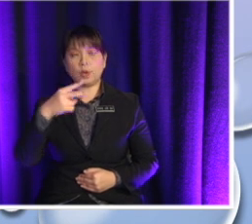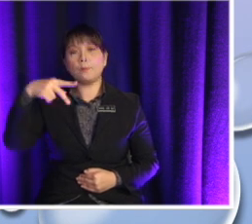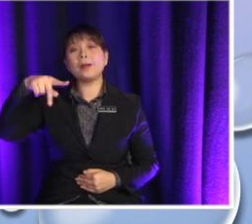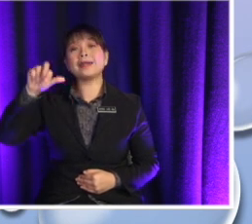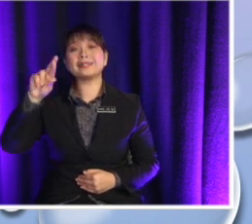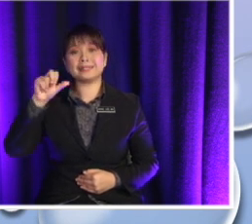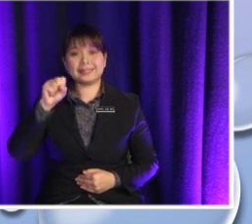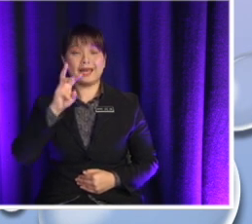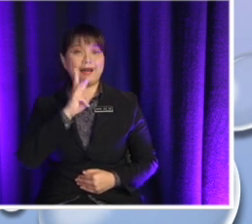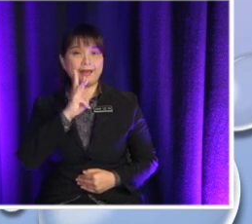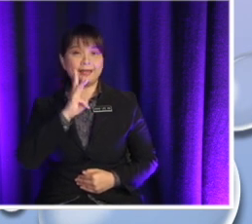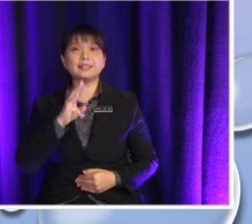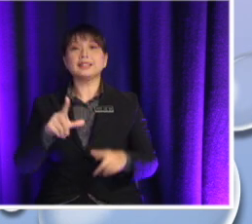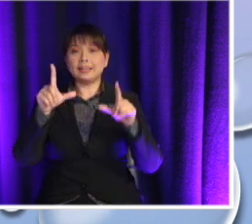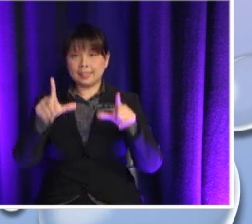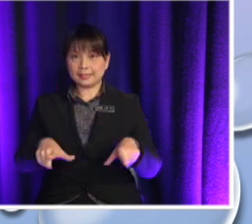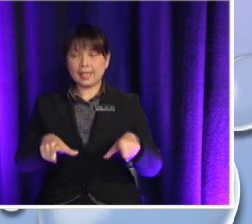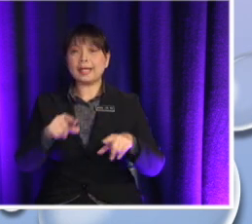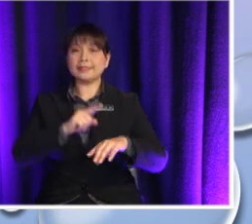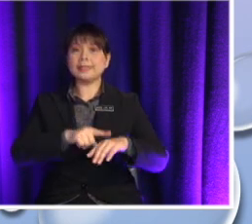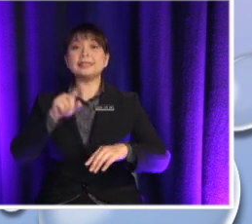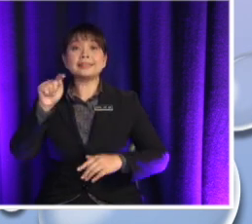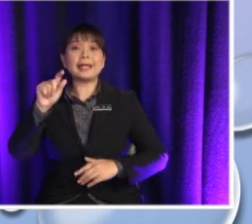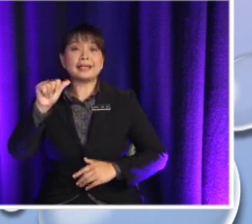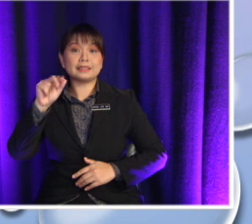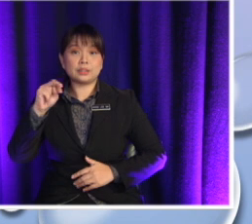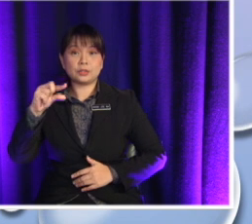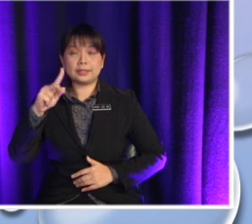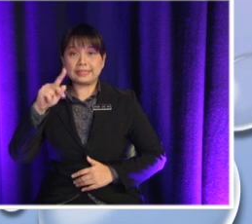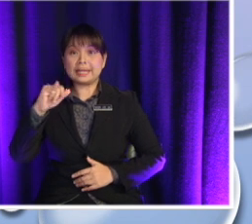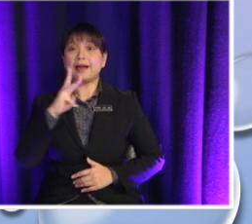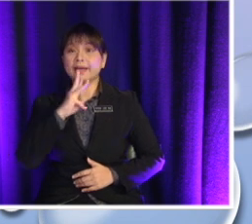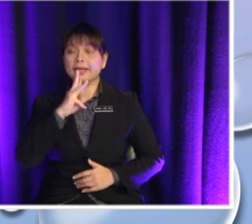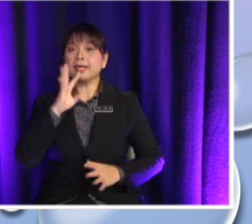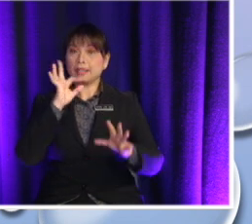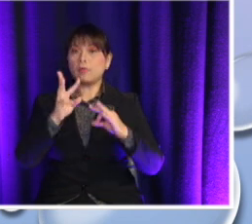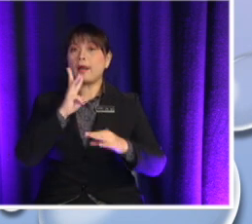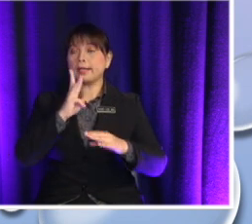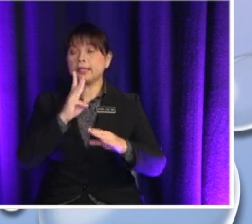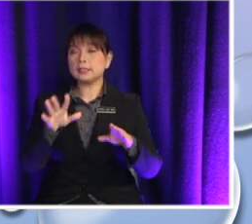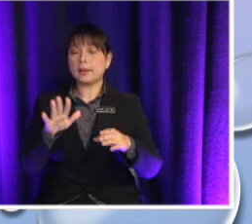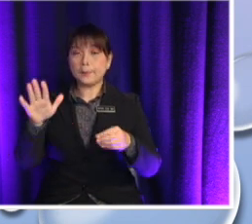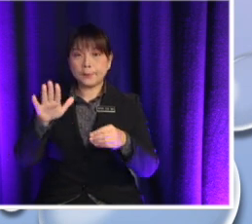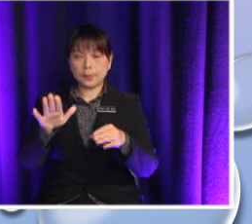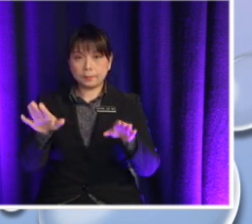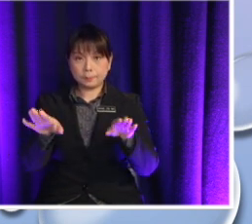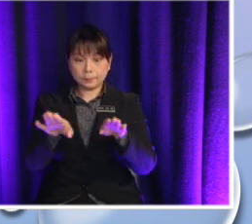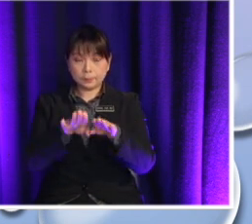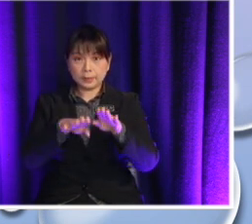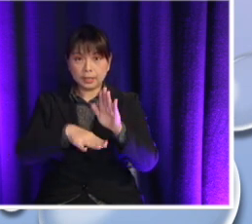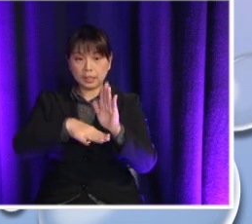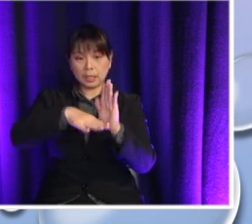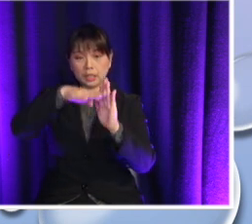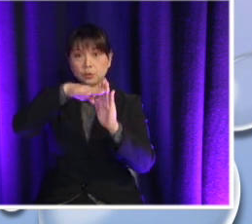paras air kita penuh. Okay, dia akan beri siren ataupun bunyi kepada pengguna. So ataupun mana-mana litar